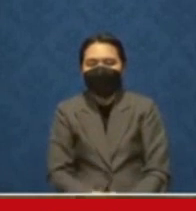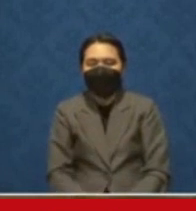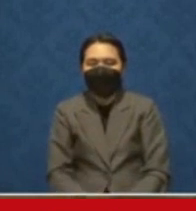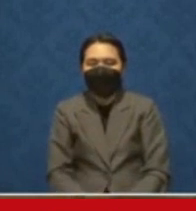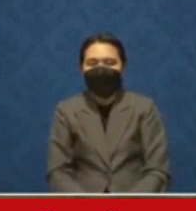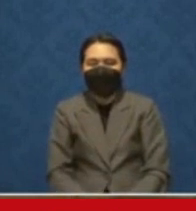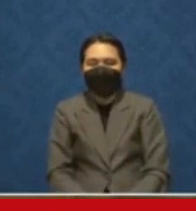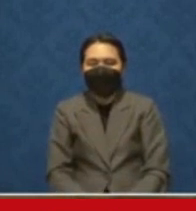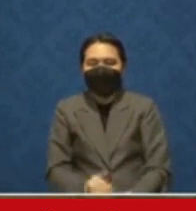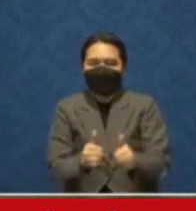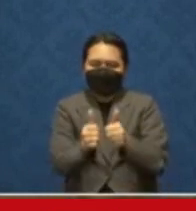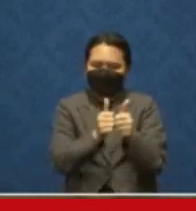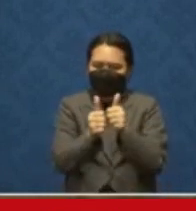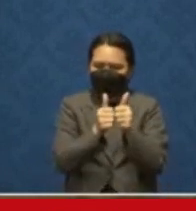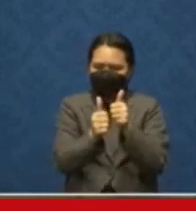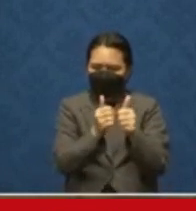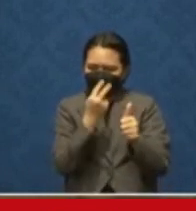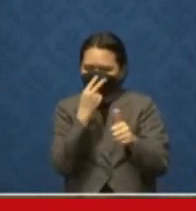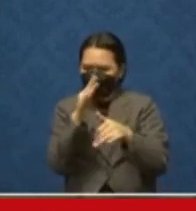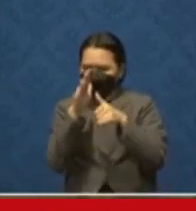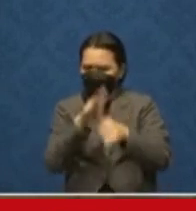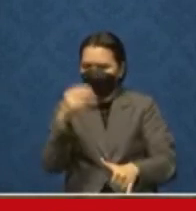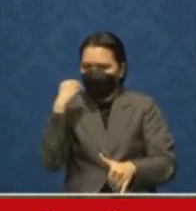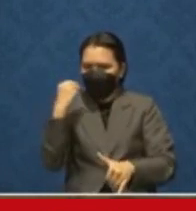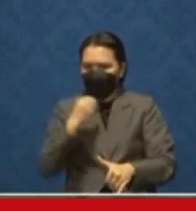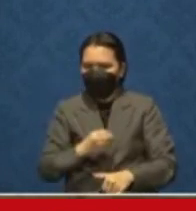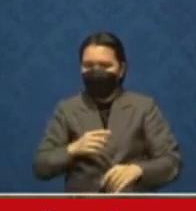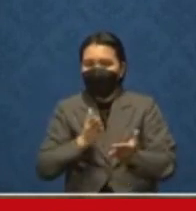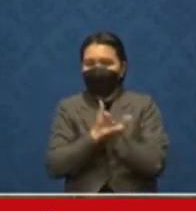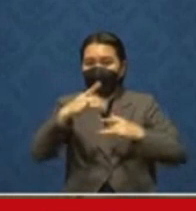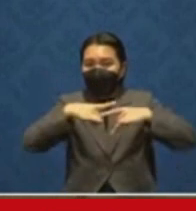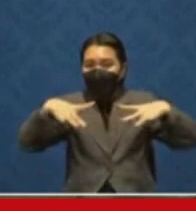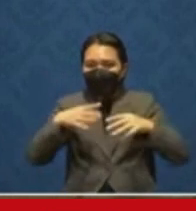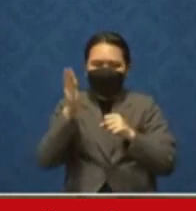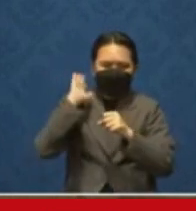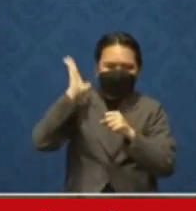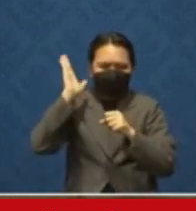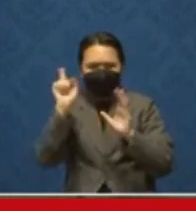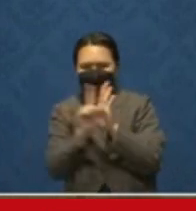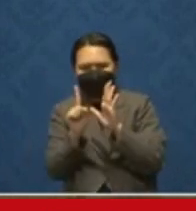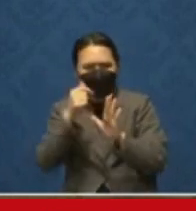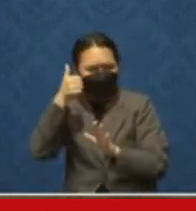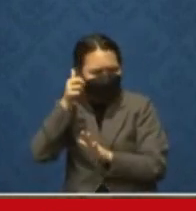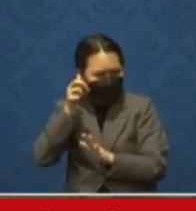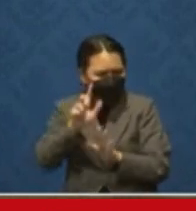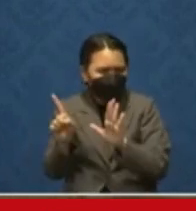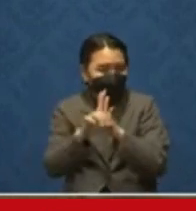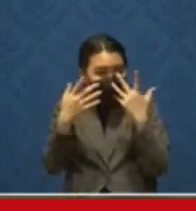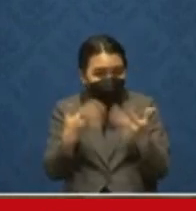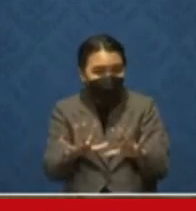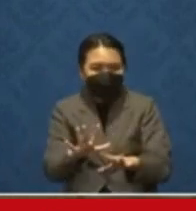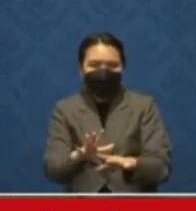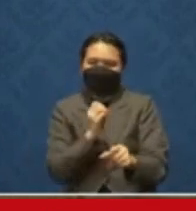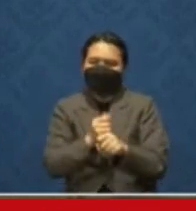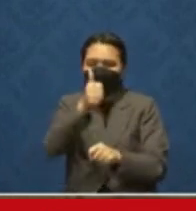สุดท้ายที่สุดมีสิ่งซึ่งอ่าทุกขั้นประเมินผิดตลอดมาแล้วดู